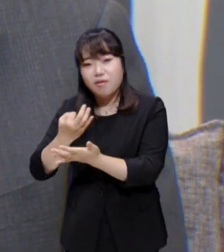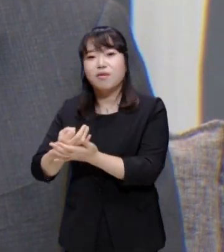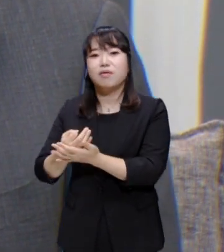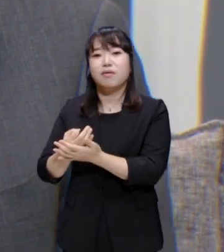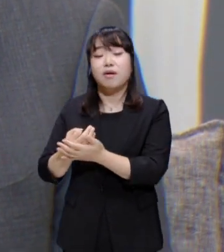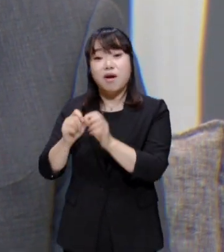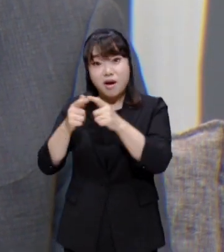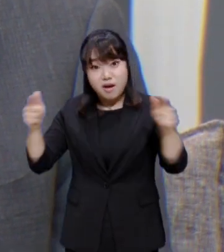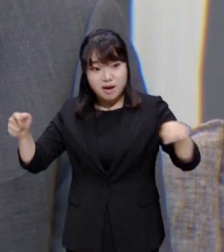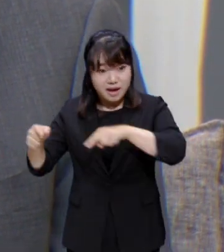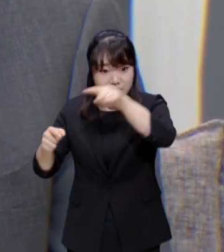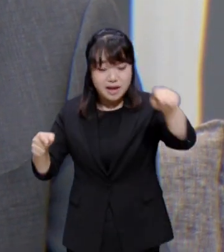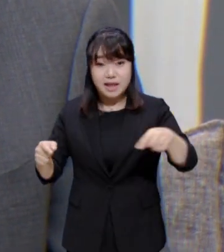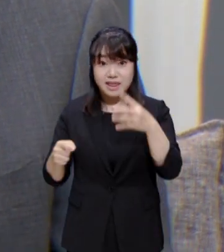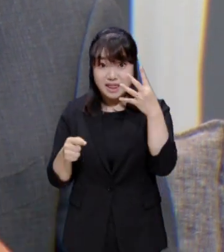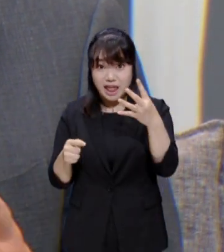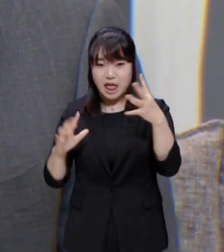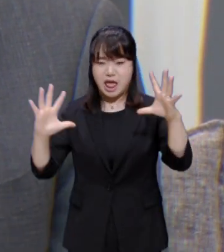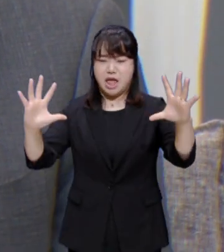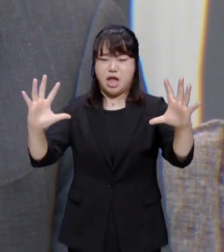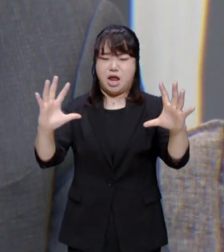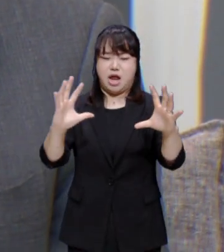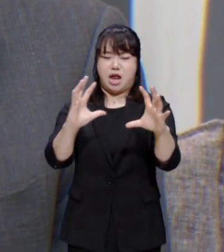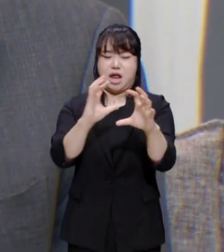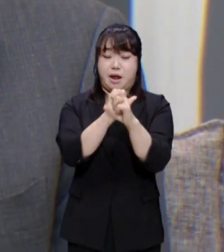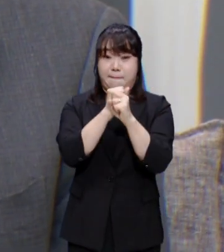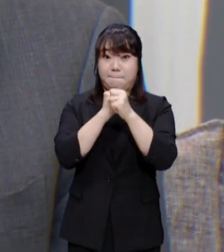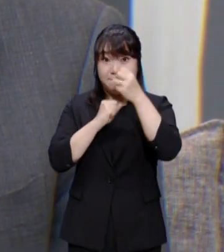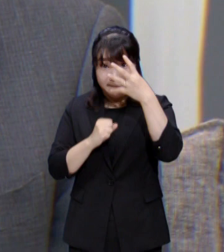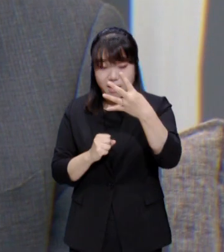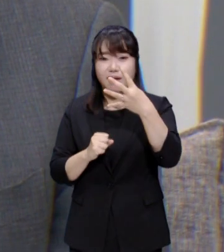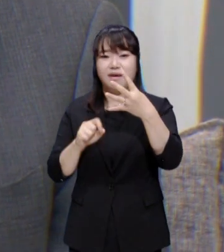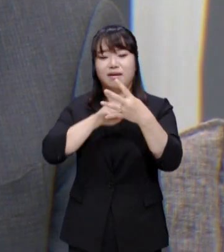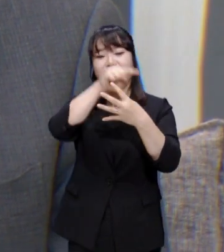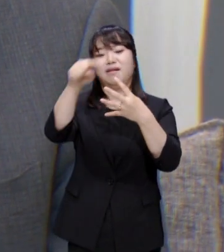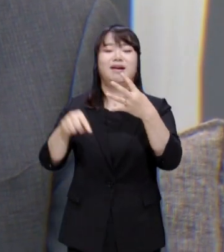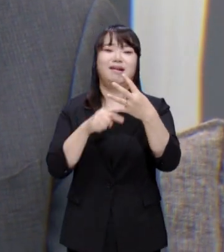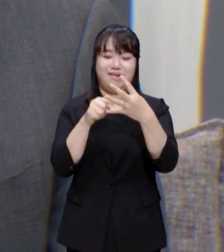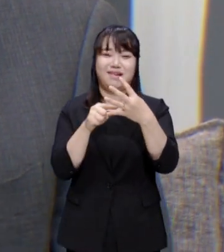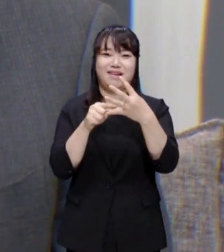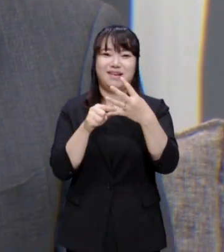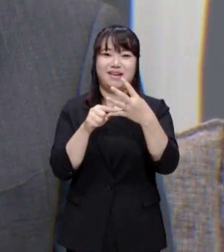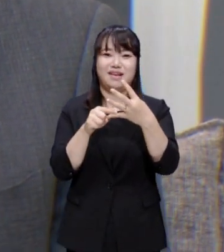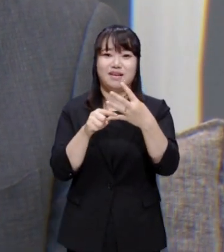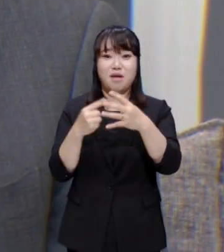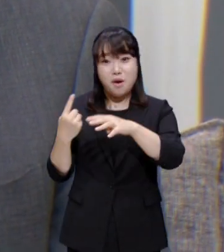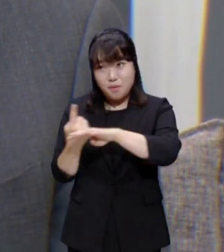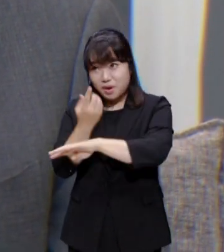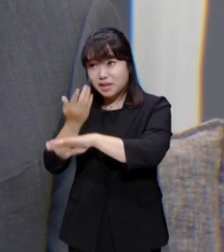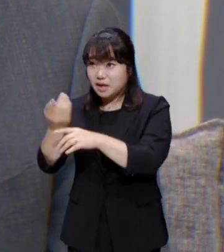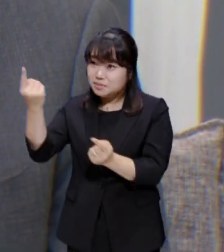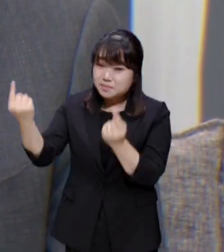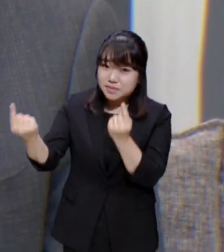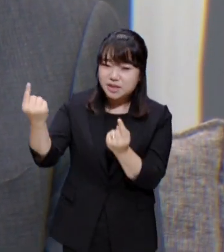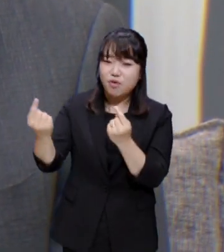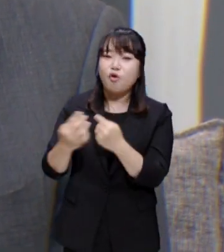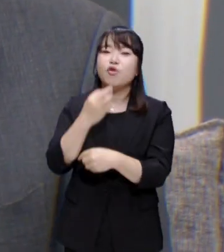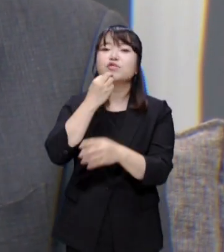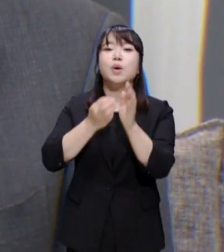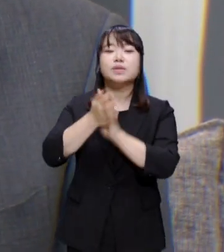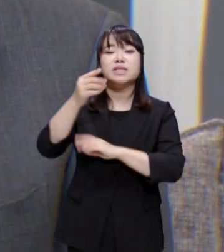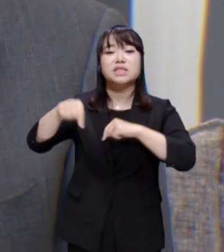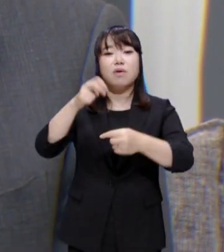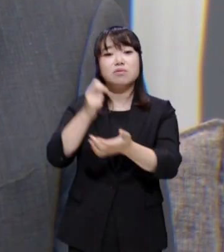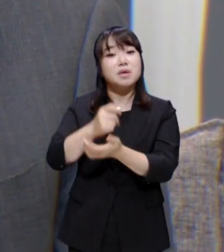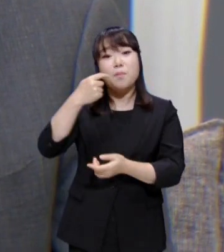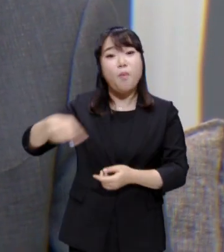네 가지 정책이 모든 것을 다 포함한다고 보면 돼요. 그래서 다른 정책보다도 아 서울시 정책이